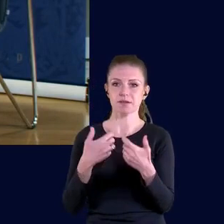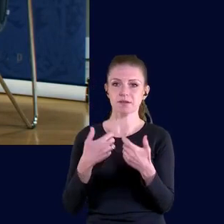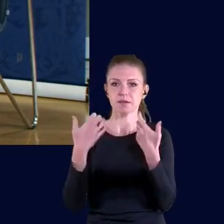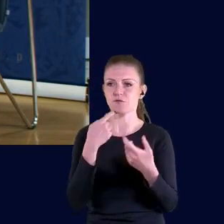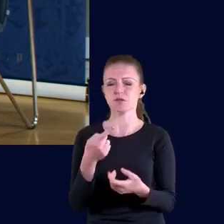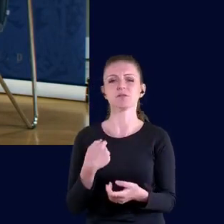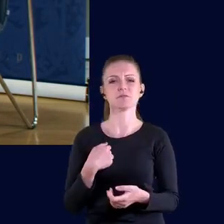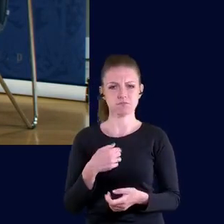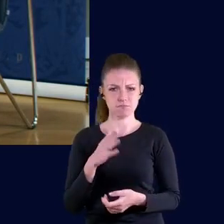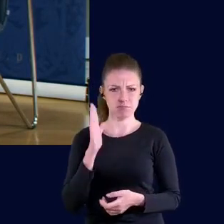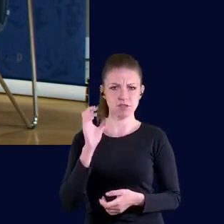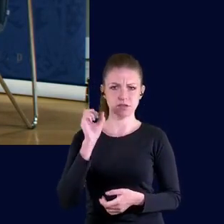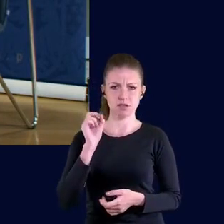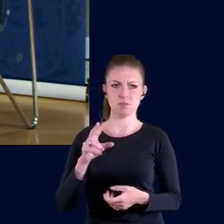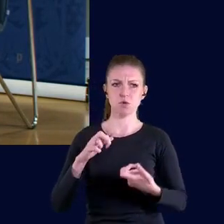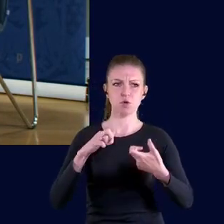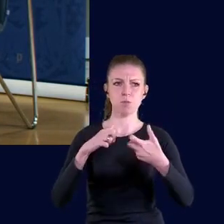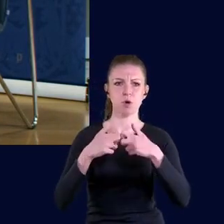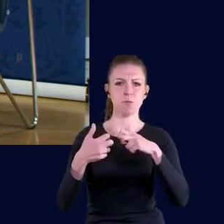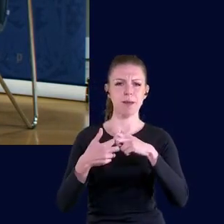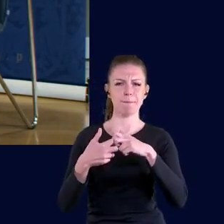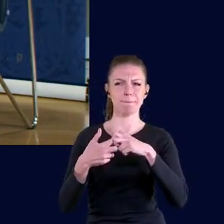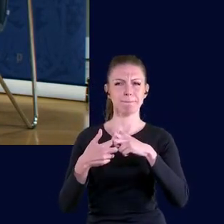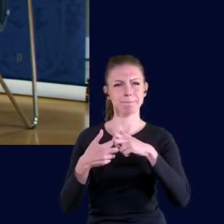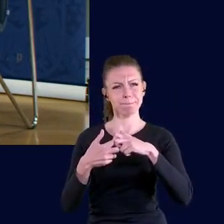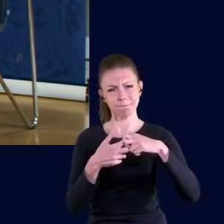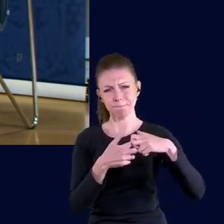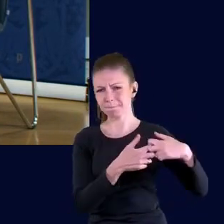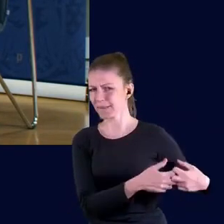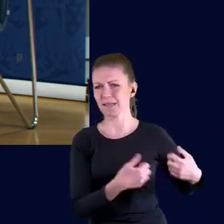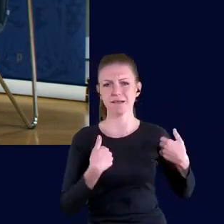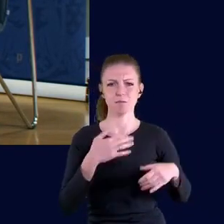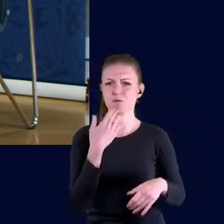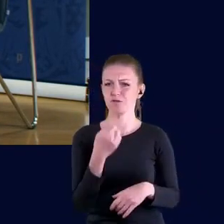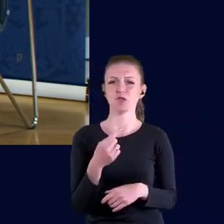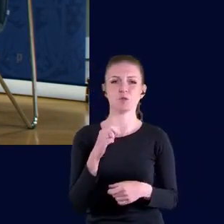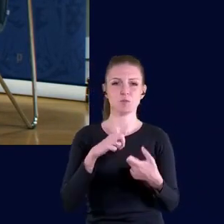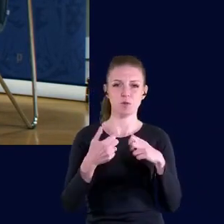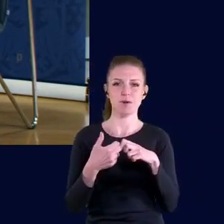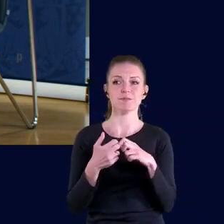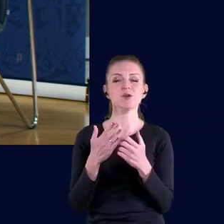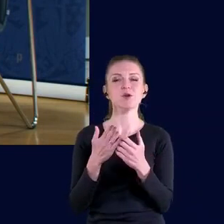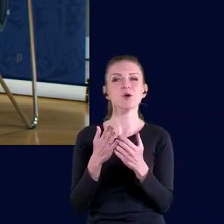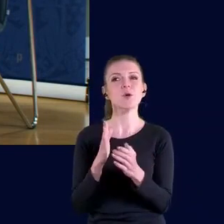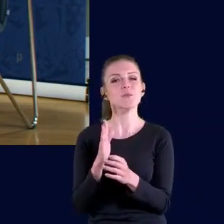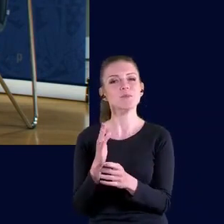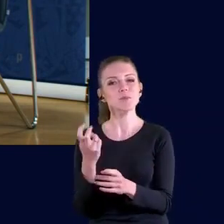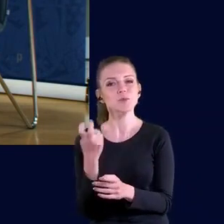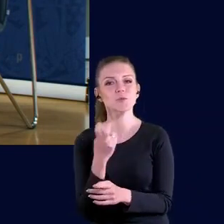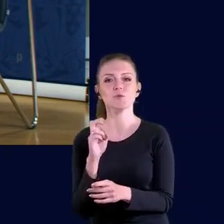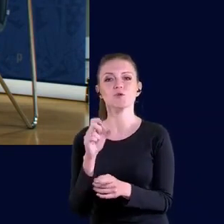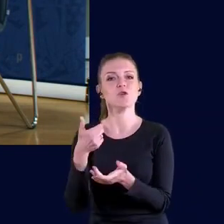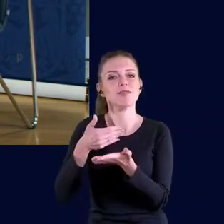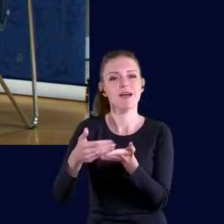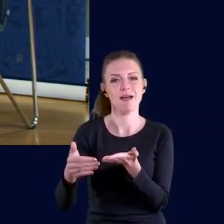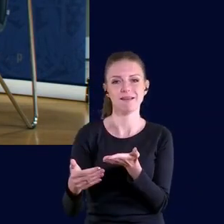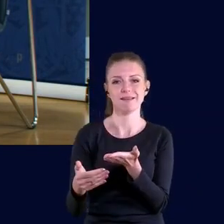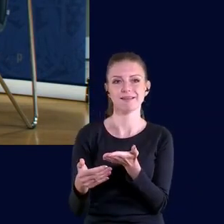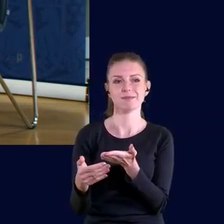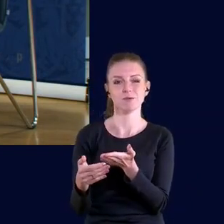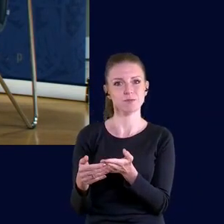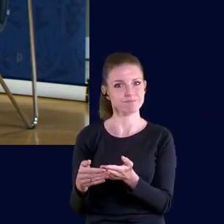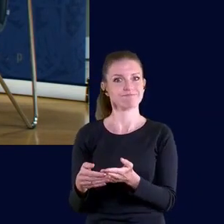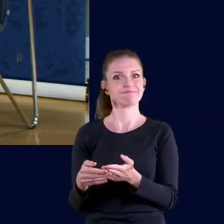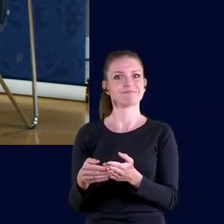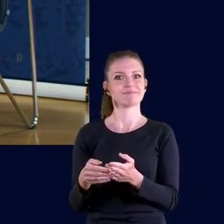służyć terminu problem bo pewnie problemy się zawsze rodzą przy tego typu zadaniach ale to jest wyzwanie